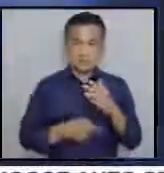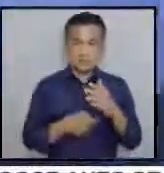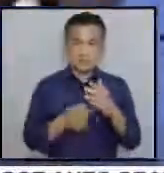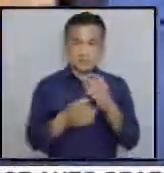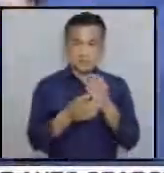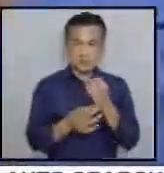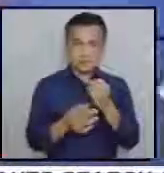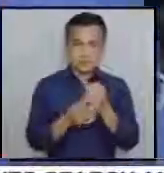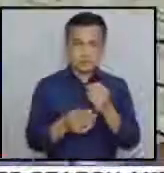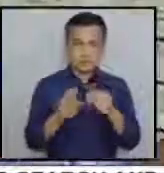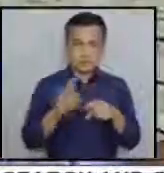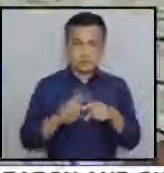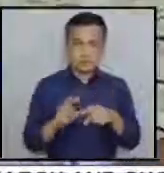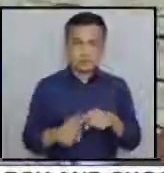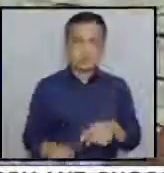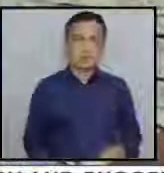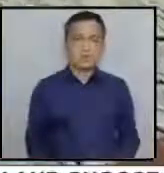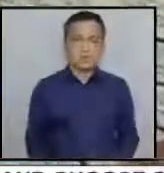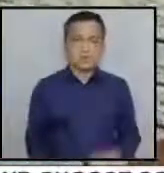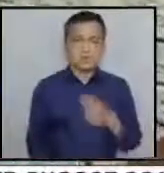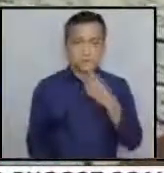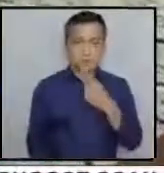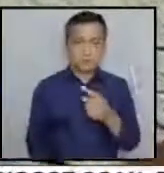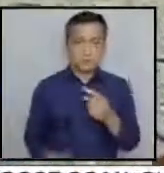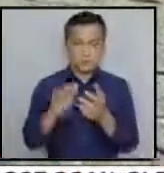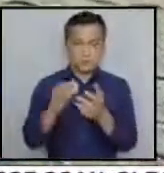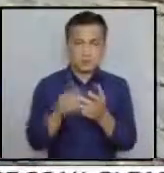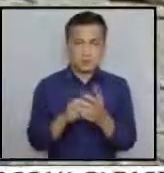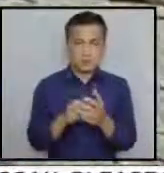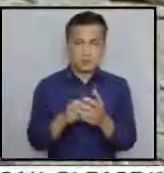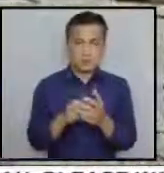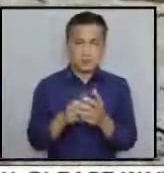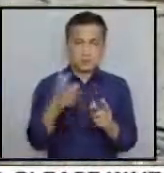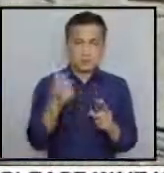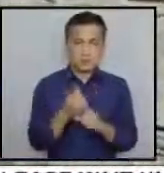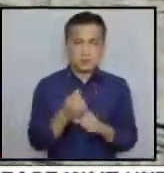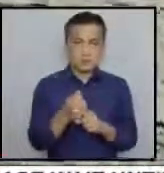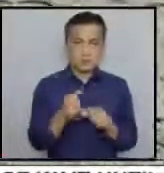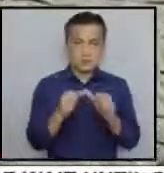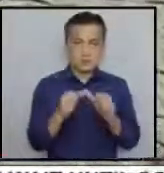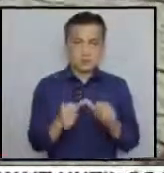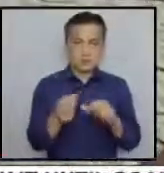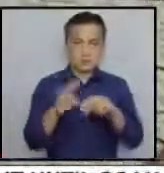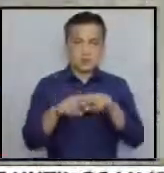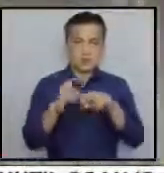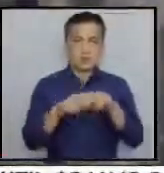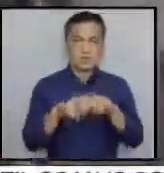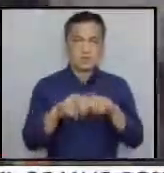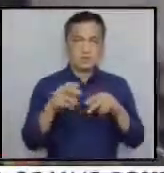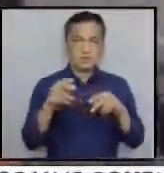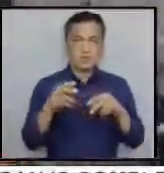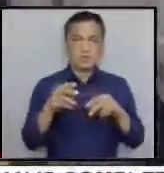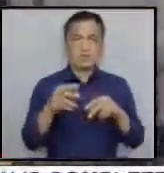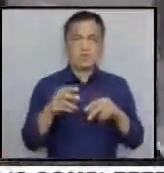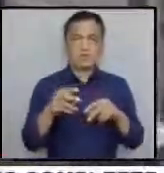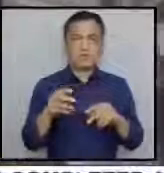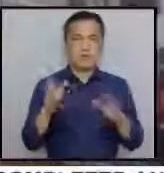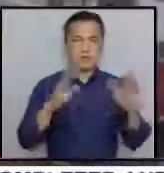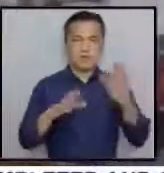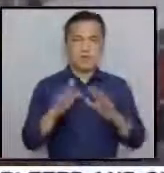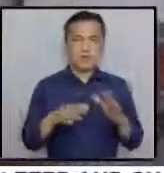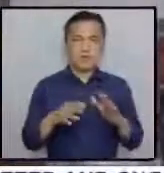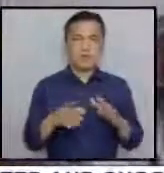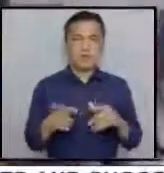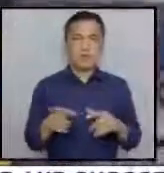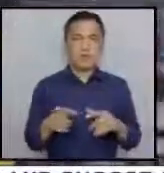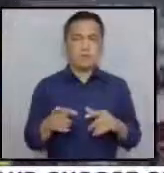kuryente. Sinabi niya ito sa gitna ng epekto ng nagpapatuloy na krisis sa Ukraine. Wala namang aktibidad